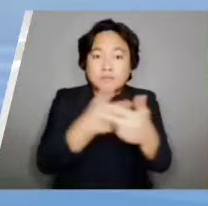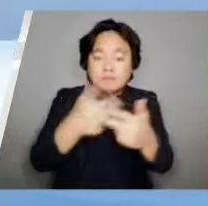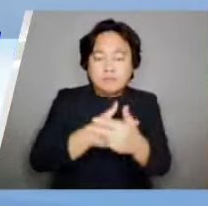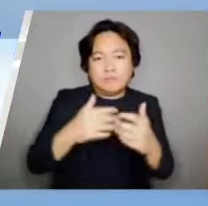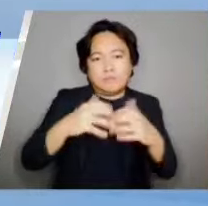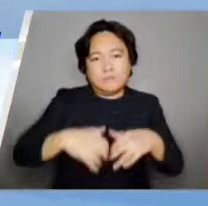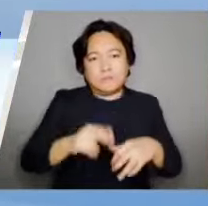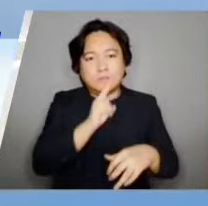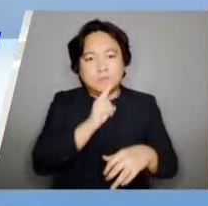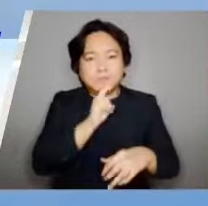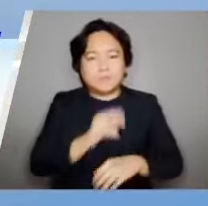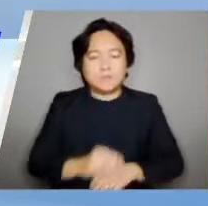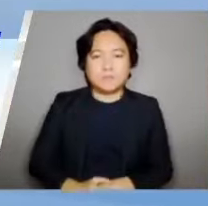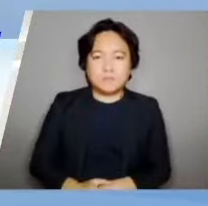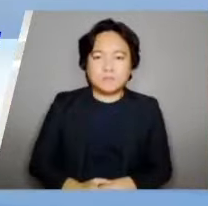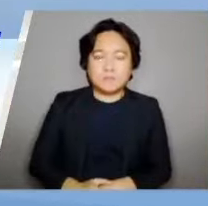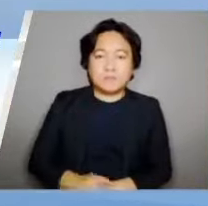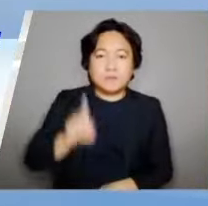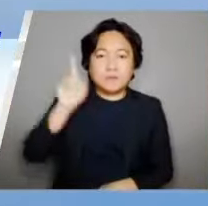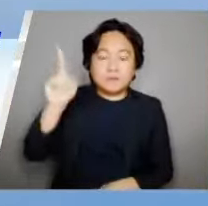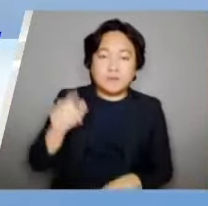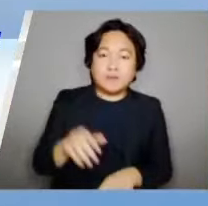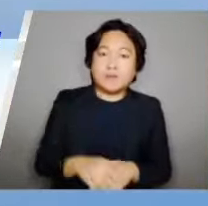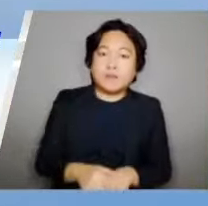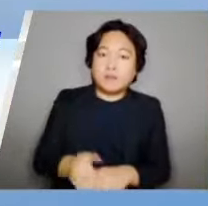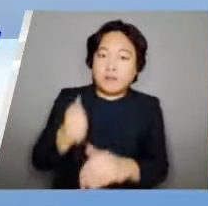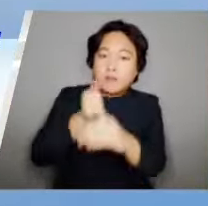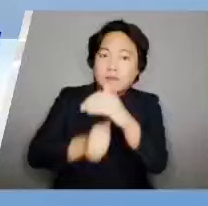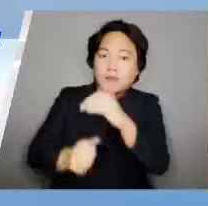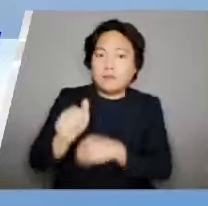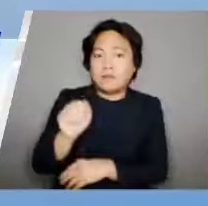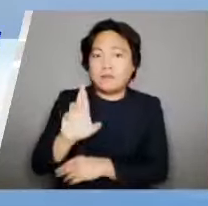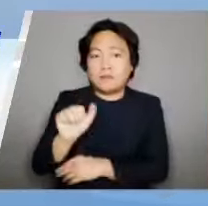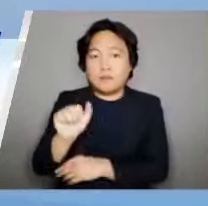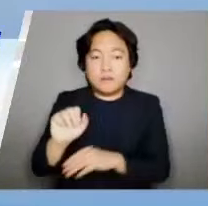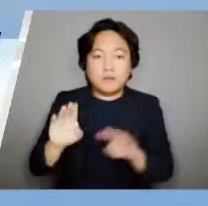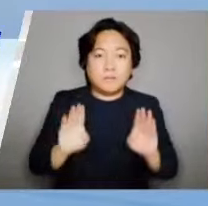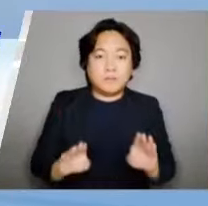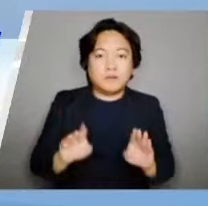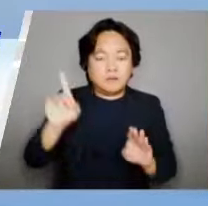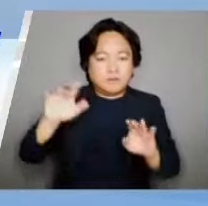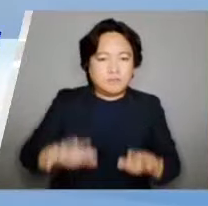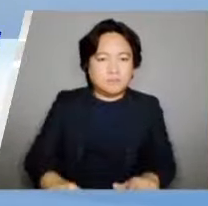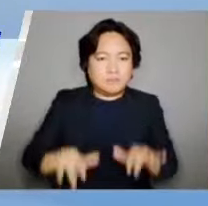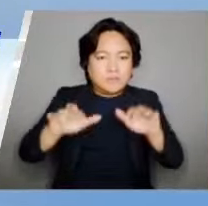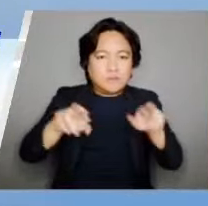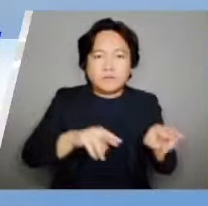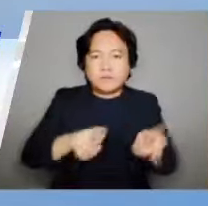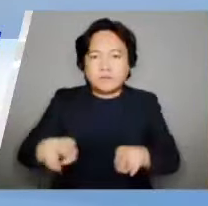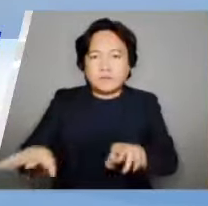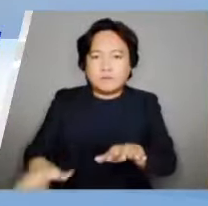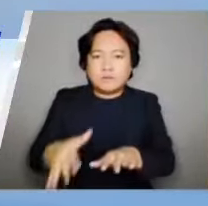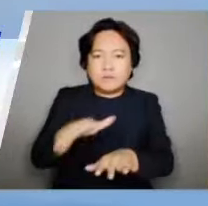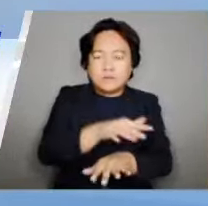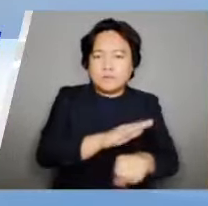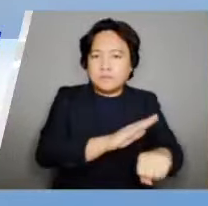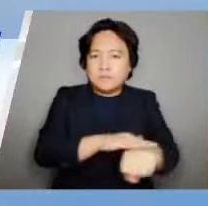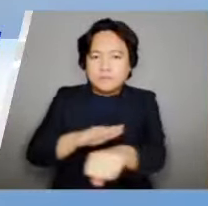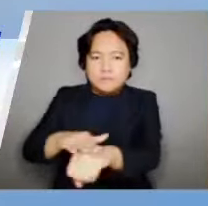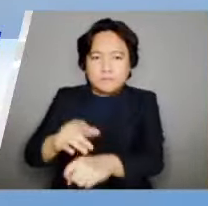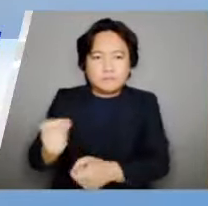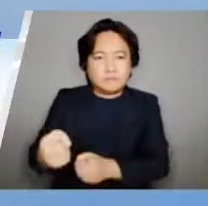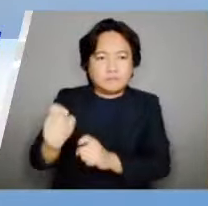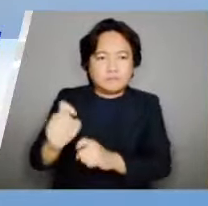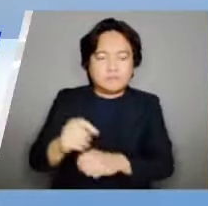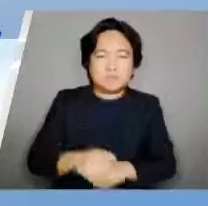level ng tubig sa Abra River sa Banggit, Abra. Sa kabila ng paalala ng otoridad na iwasan ang mga isda at magtawid dito, may ilang residente